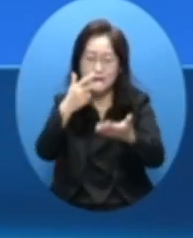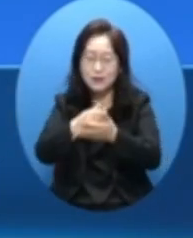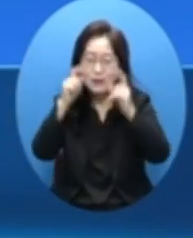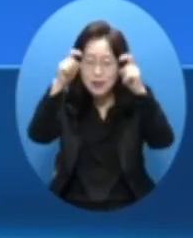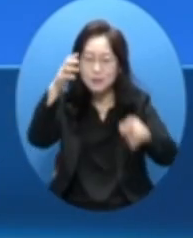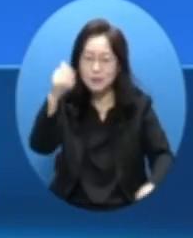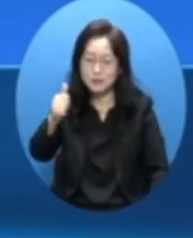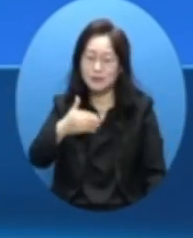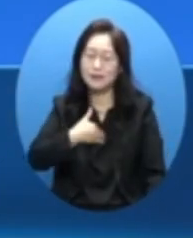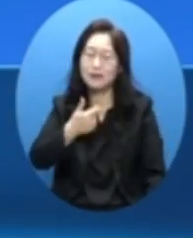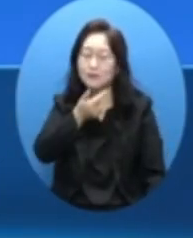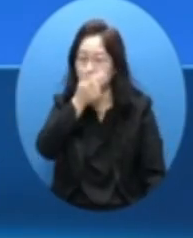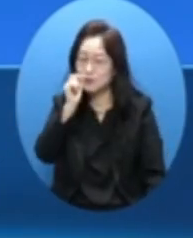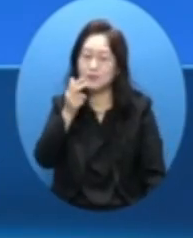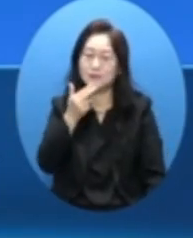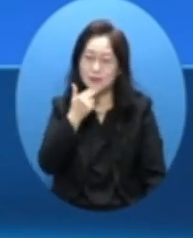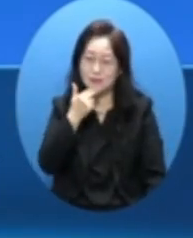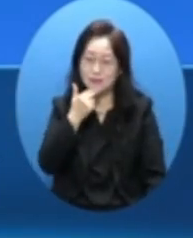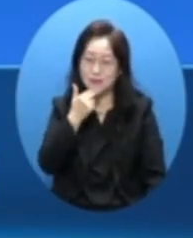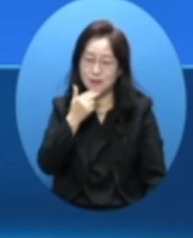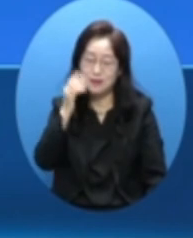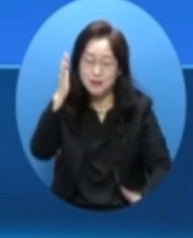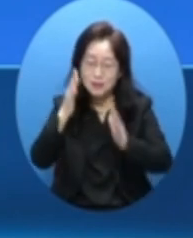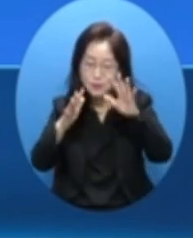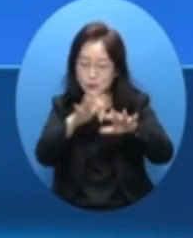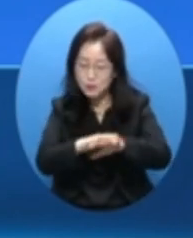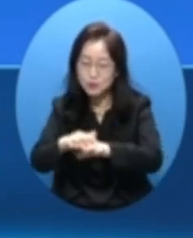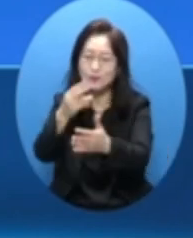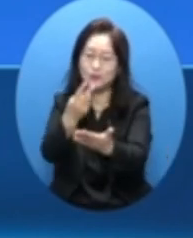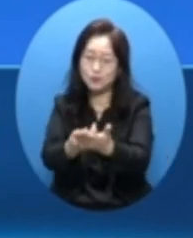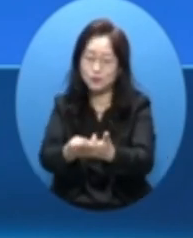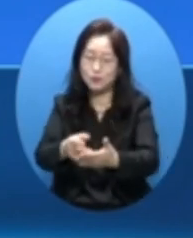내게 부족함이 없으리로다 그 나를 부름을